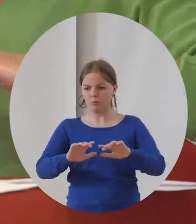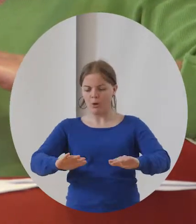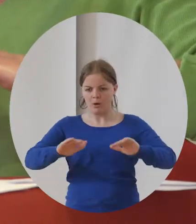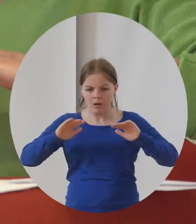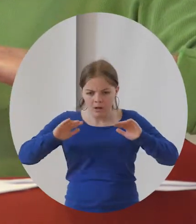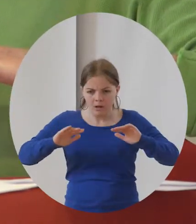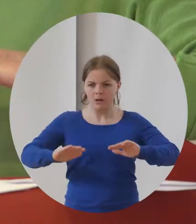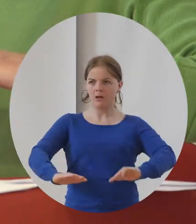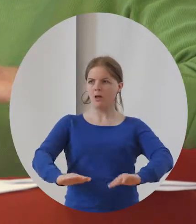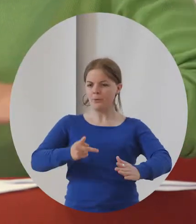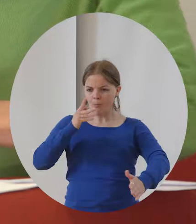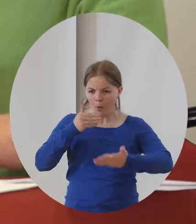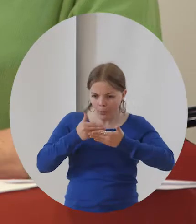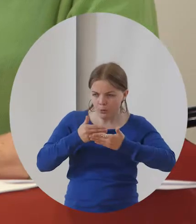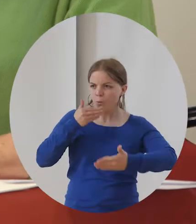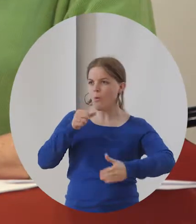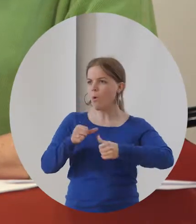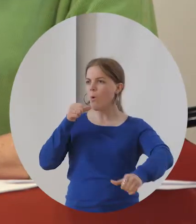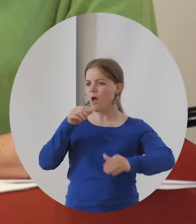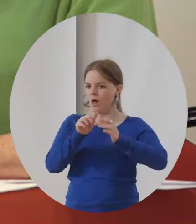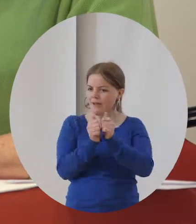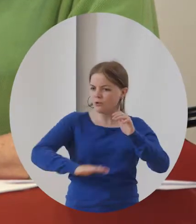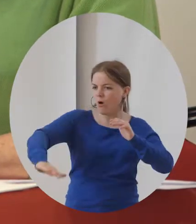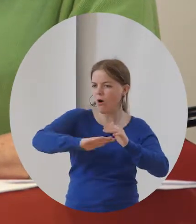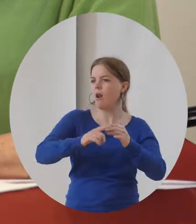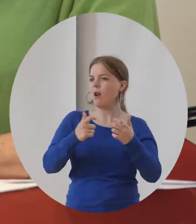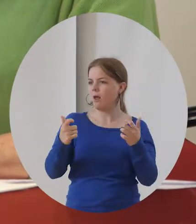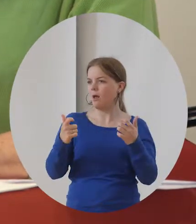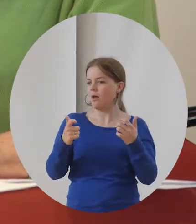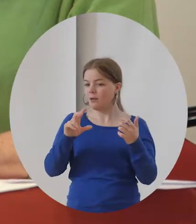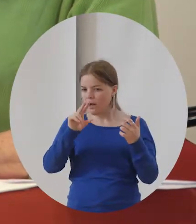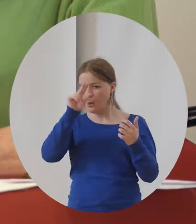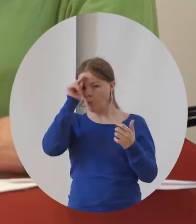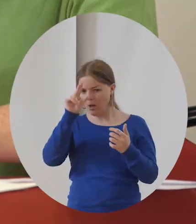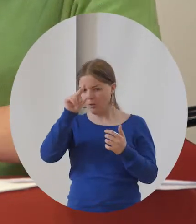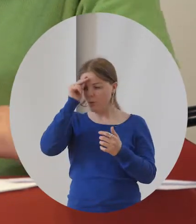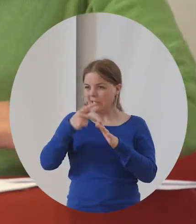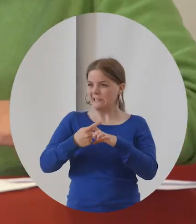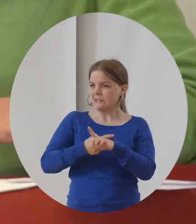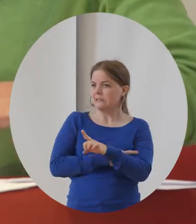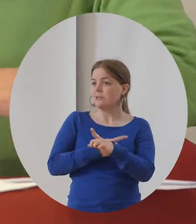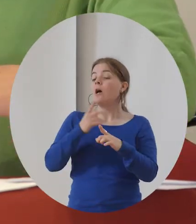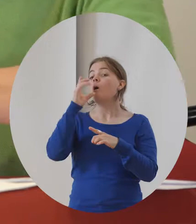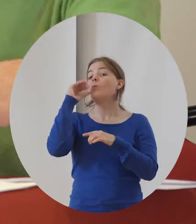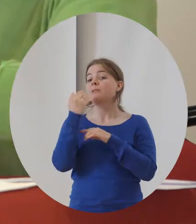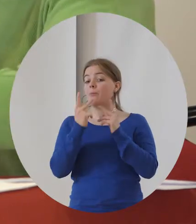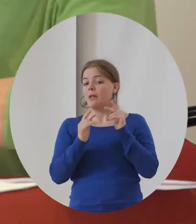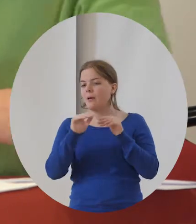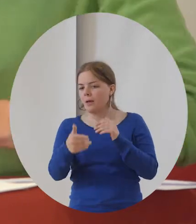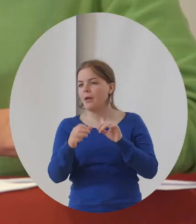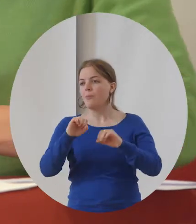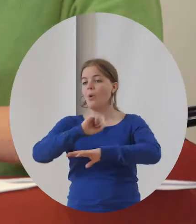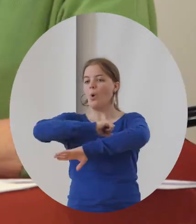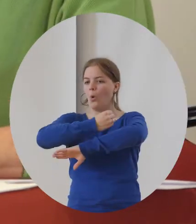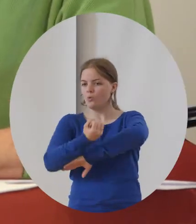de me repousser du sol, et donc commencer à éventuellement aborder par la suite les retournements